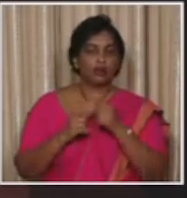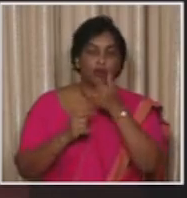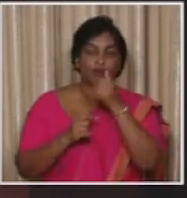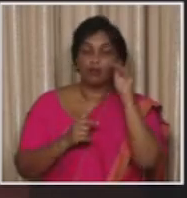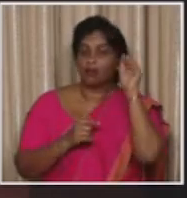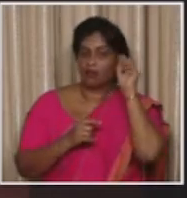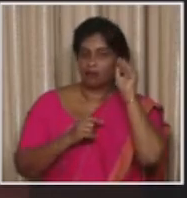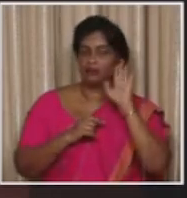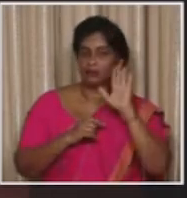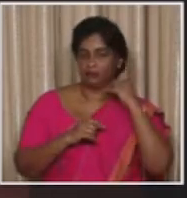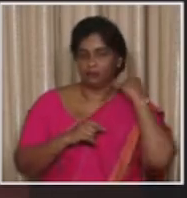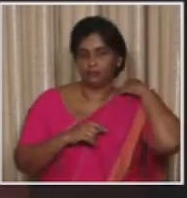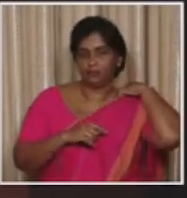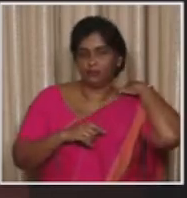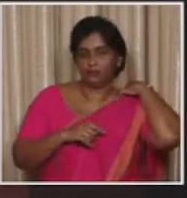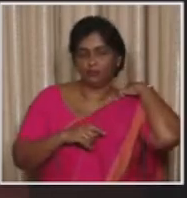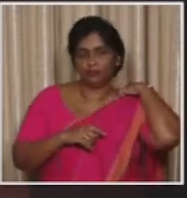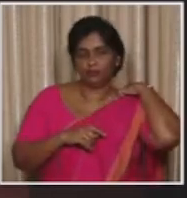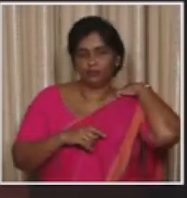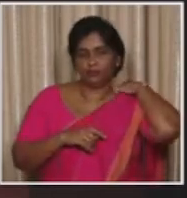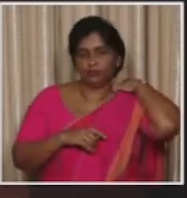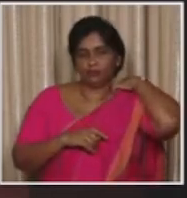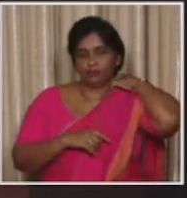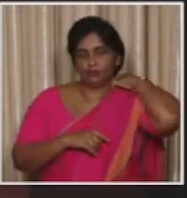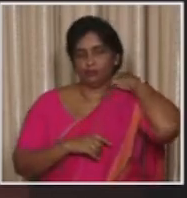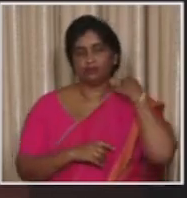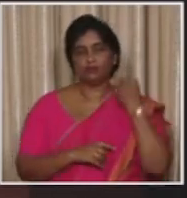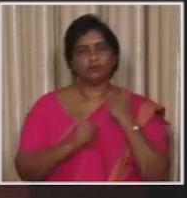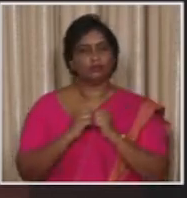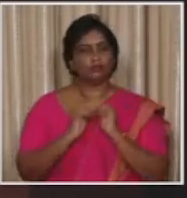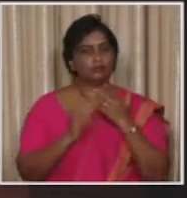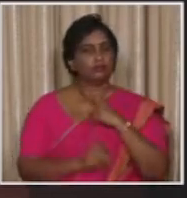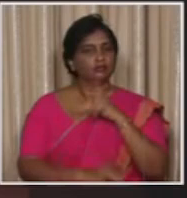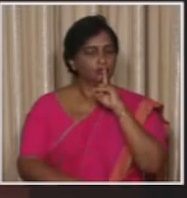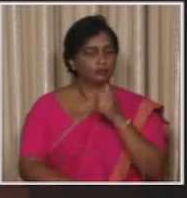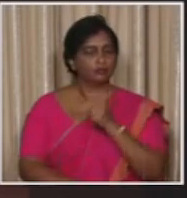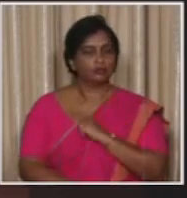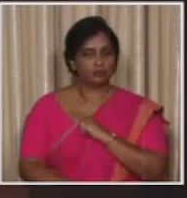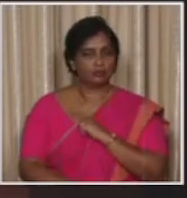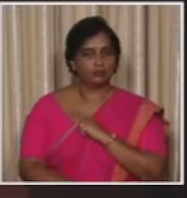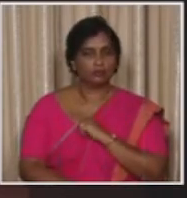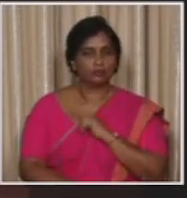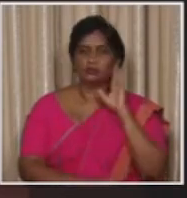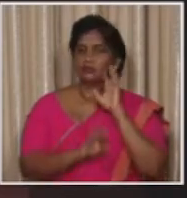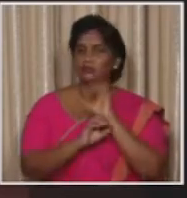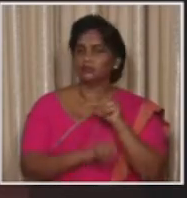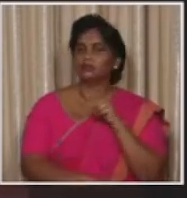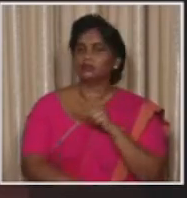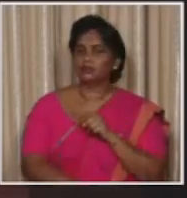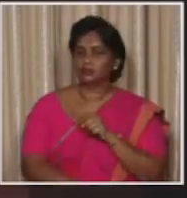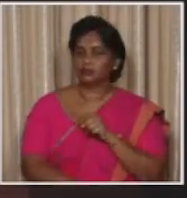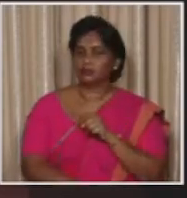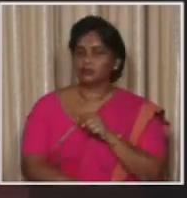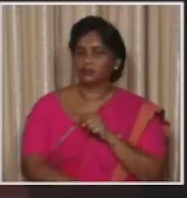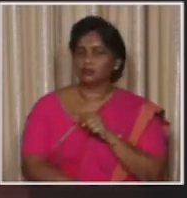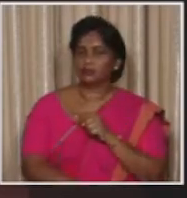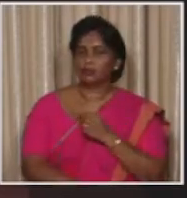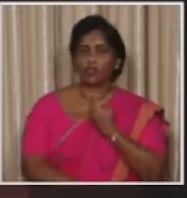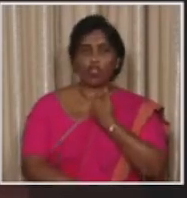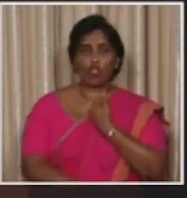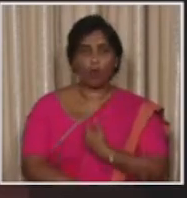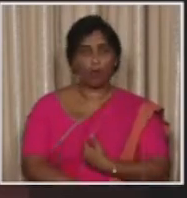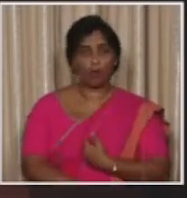සාවධානව ඇහුම්කන් දෙන්නේ කියලා මම පටන් ගන්න කැමතියි. අර ප්‍රකාශයක් වුණා